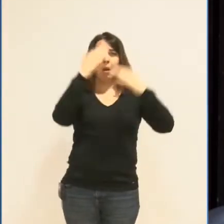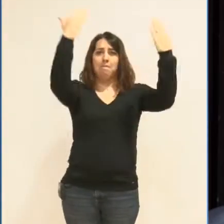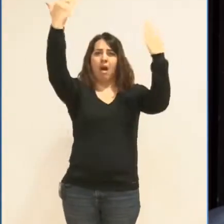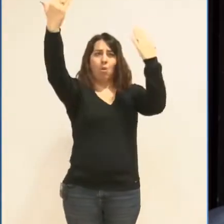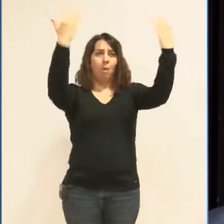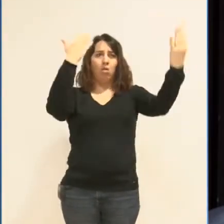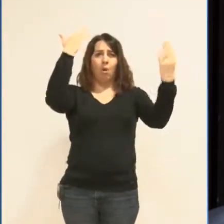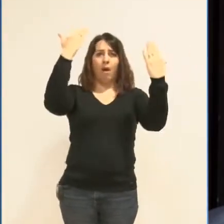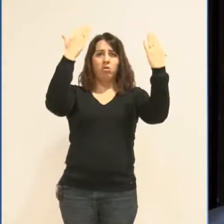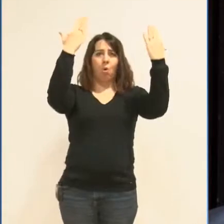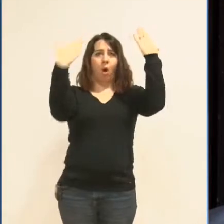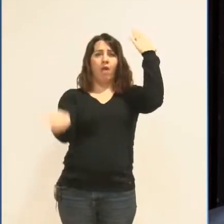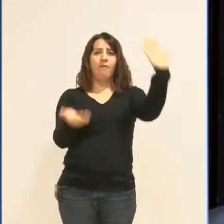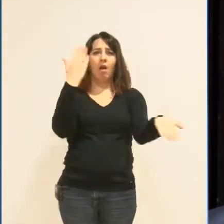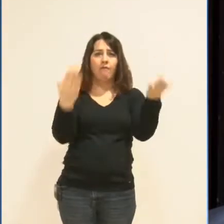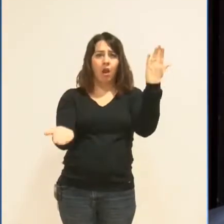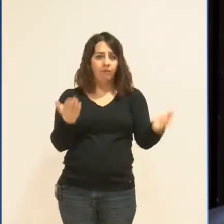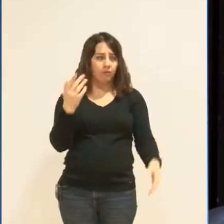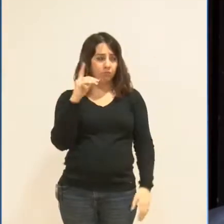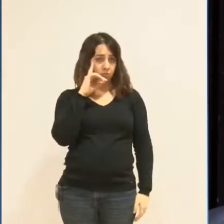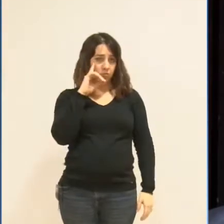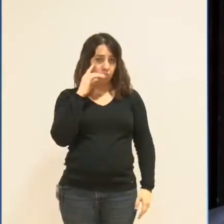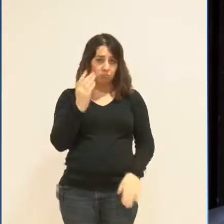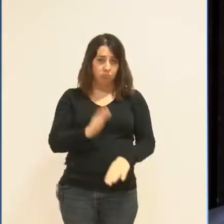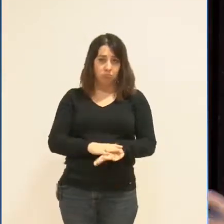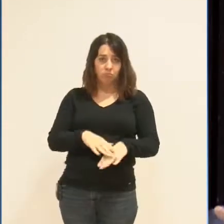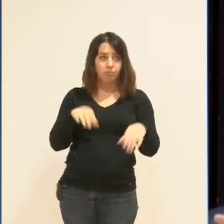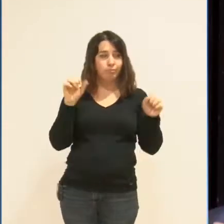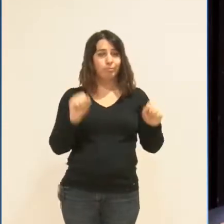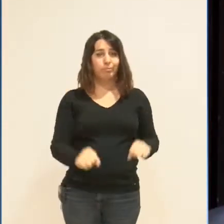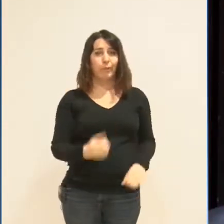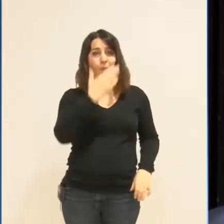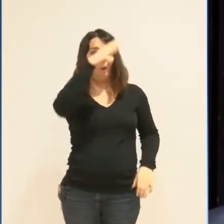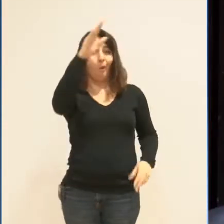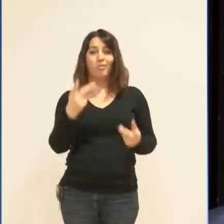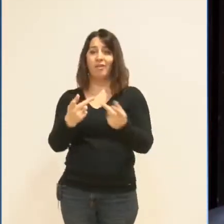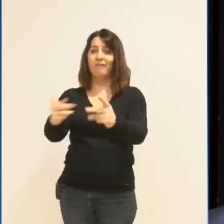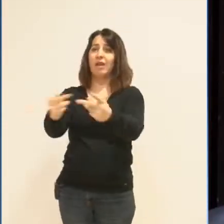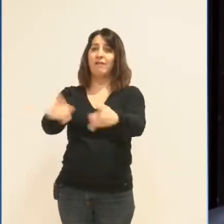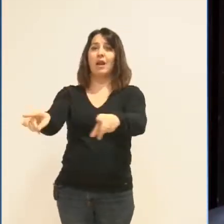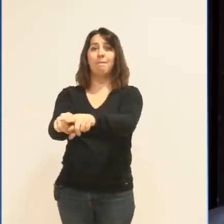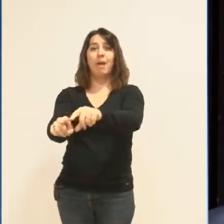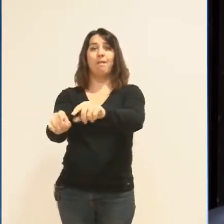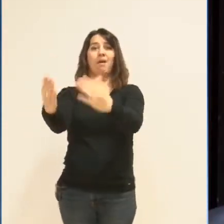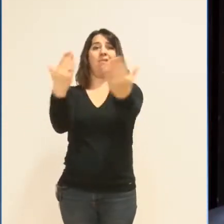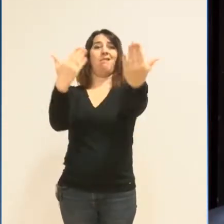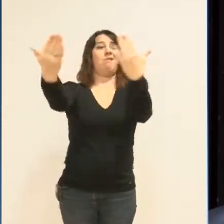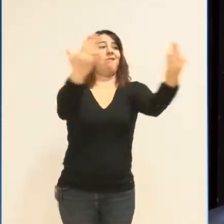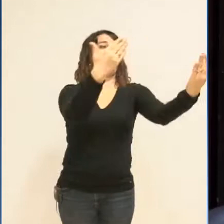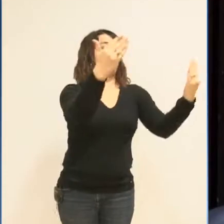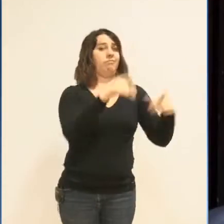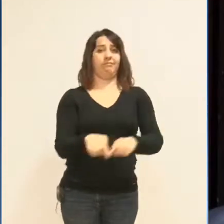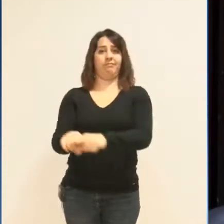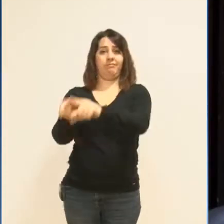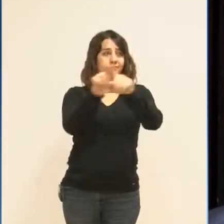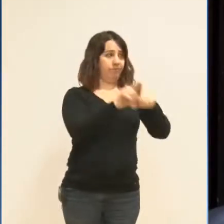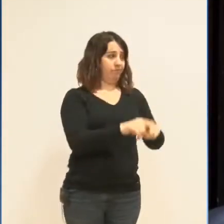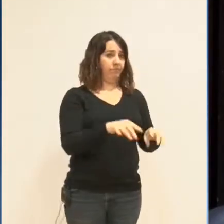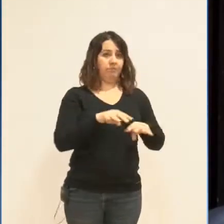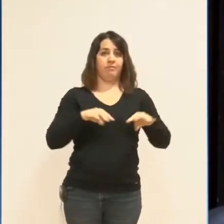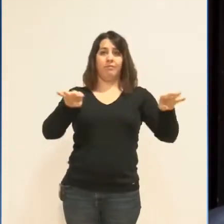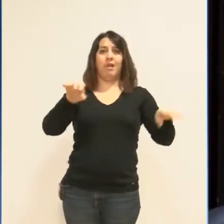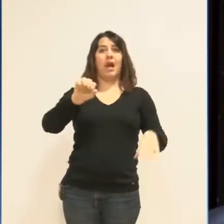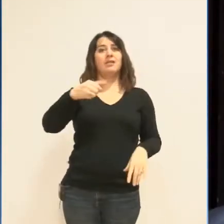publicitaires si ces derniers pouvaient fleurir dans toutes les autres communes et qu'ils étaient toujours présents sur le réseau